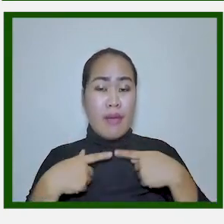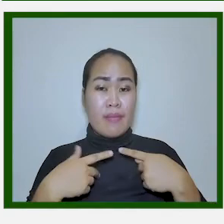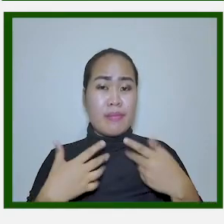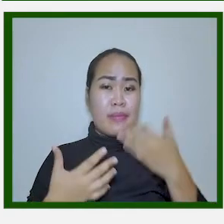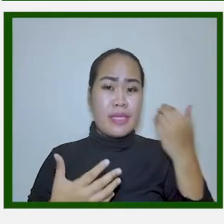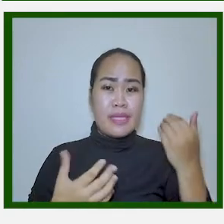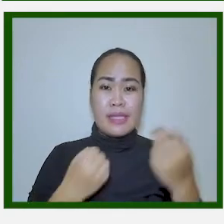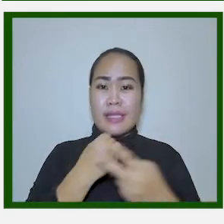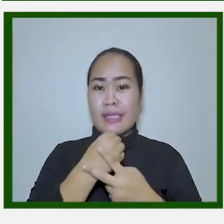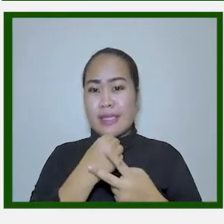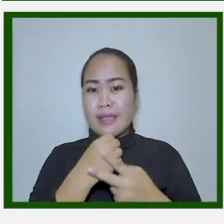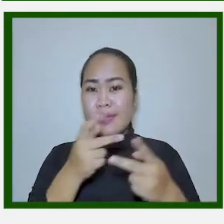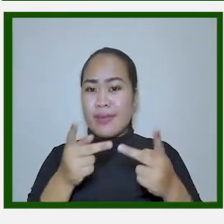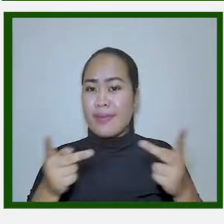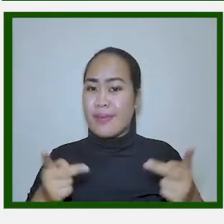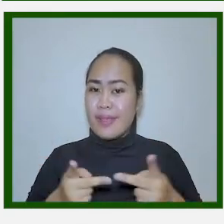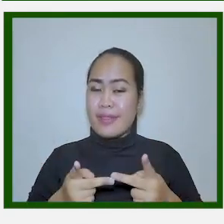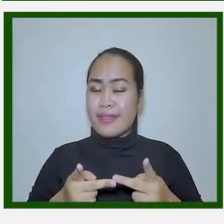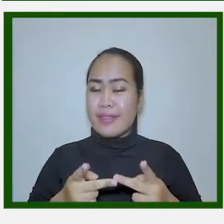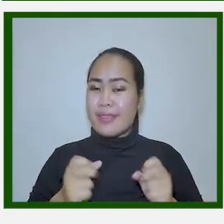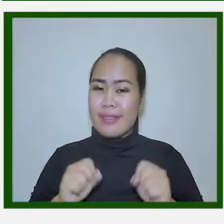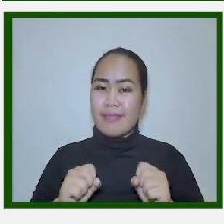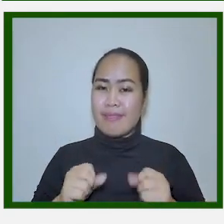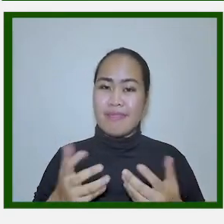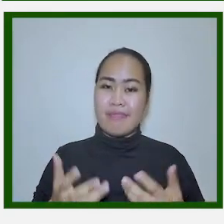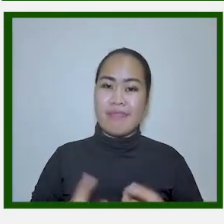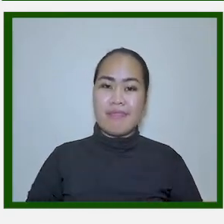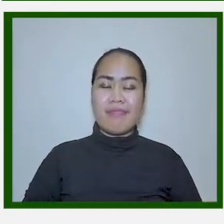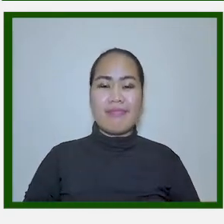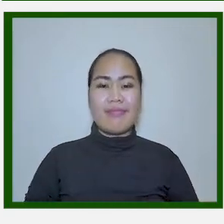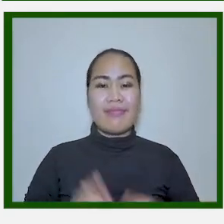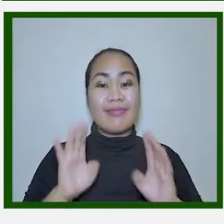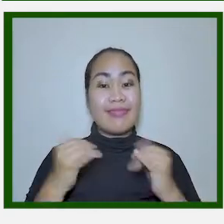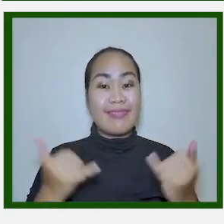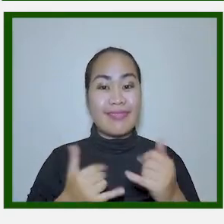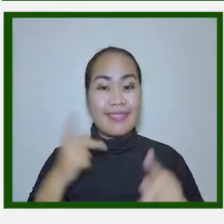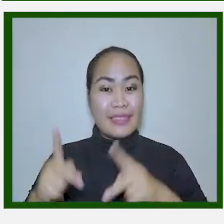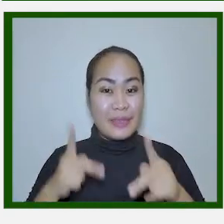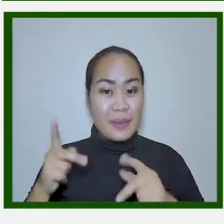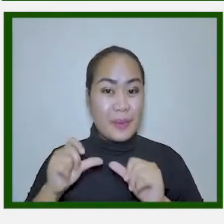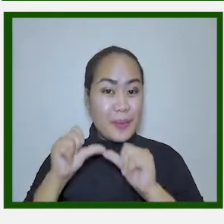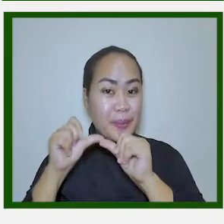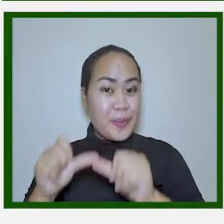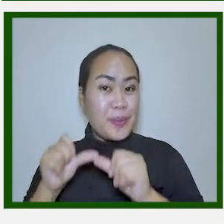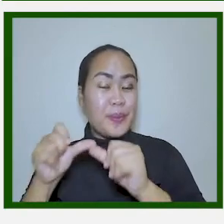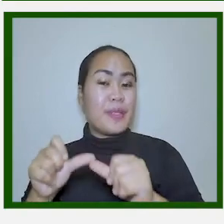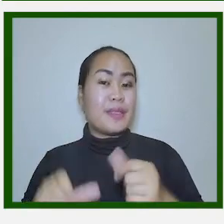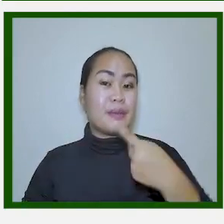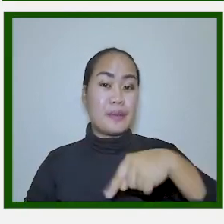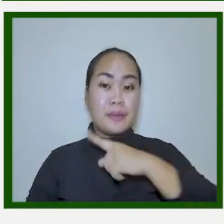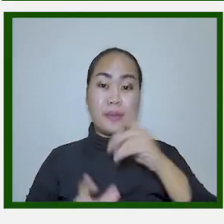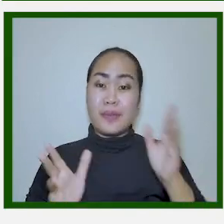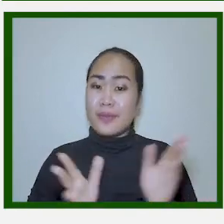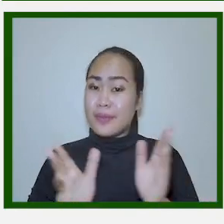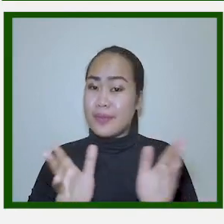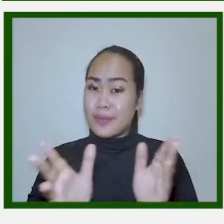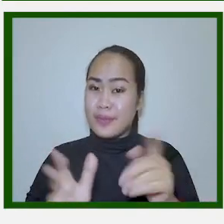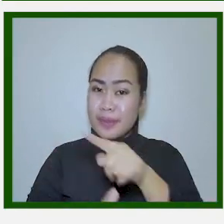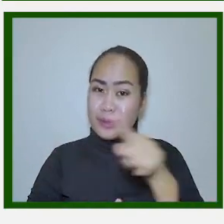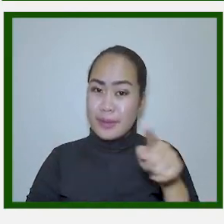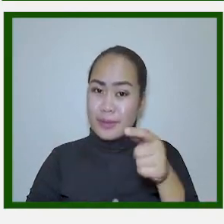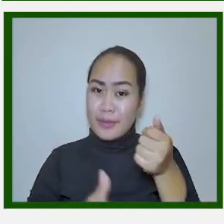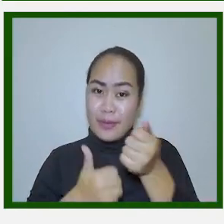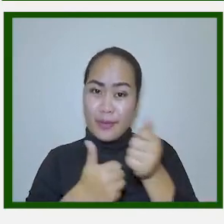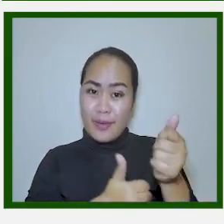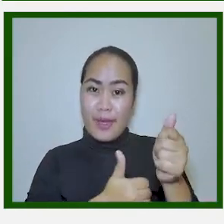So mga kabarangay, no, ang aking patuloy na pag-anyaya sa inyong lahat na to follow our official Facebook pages.